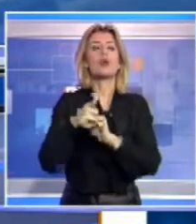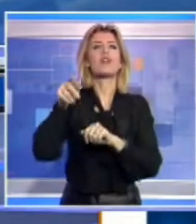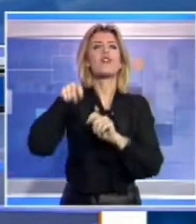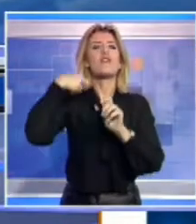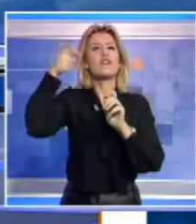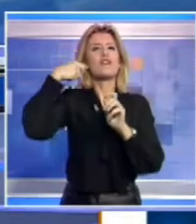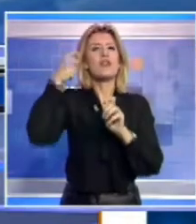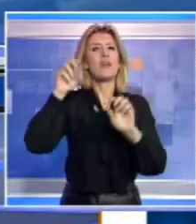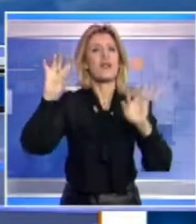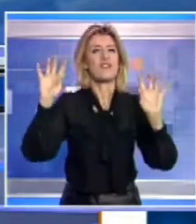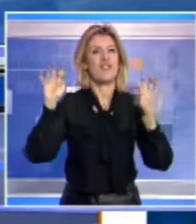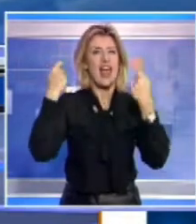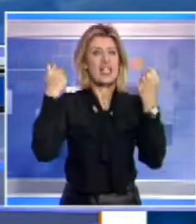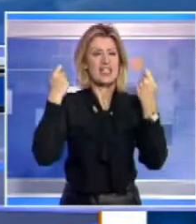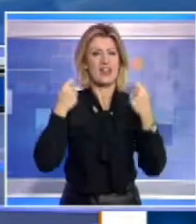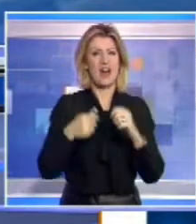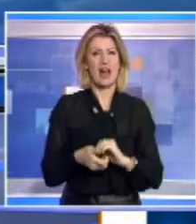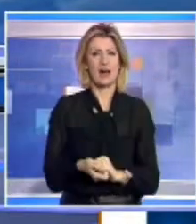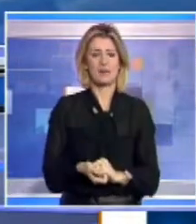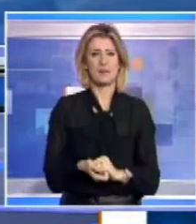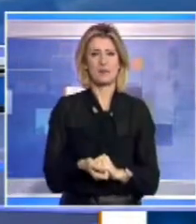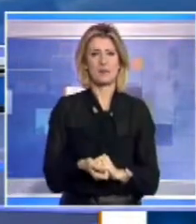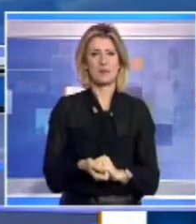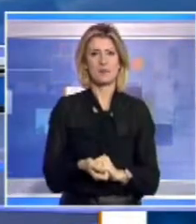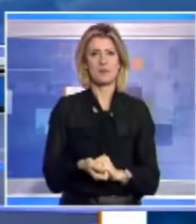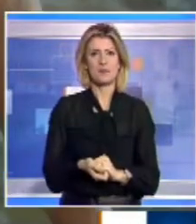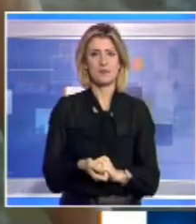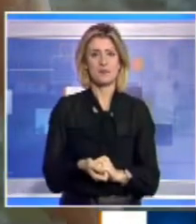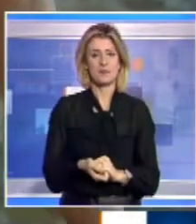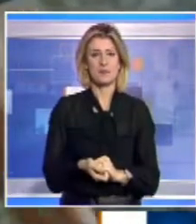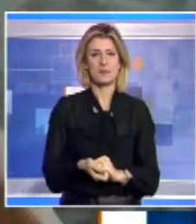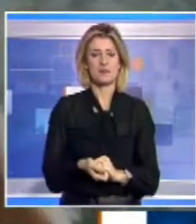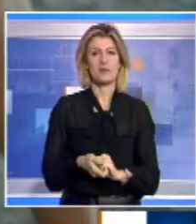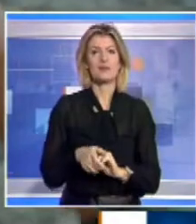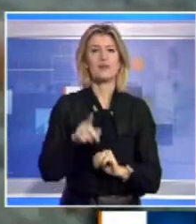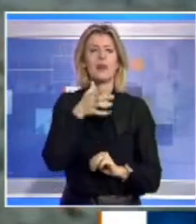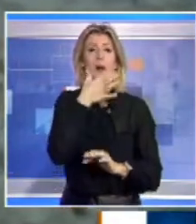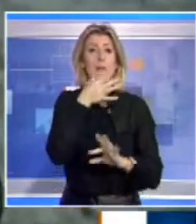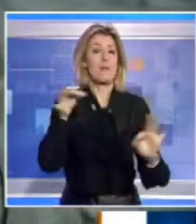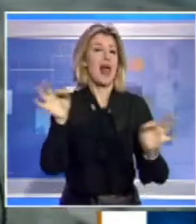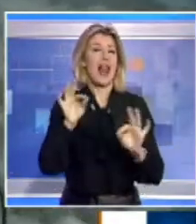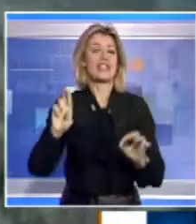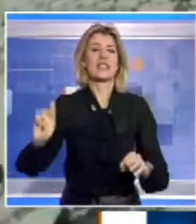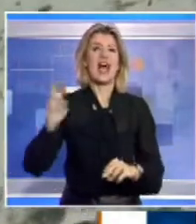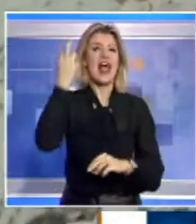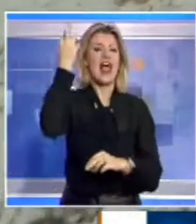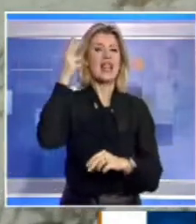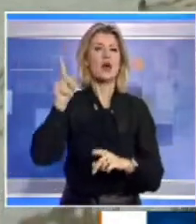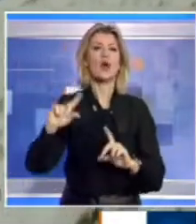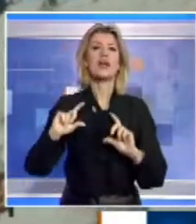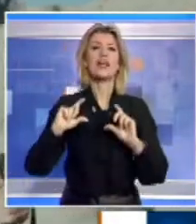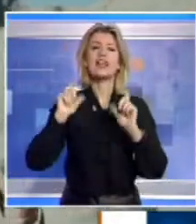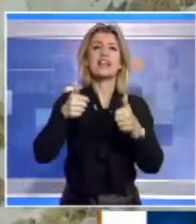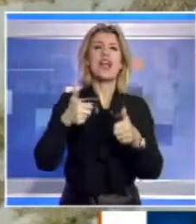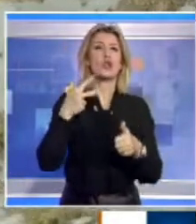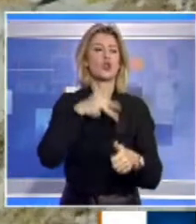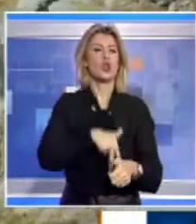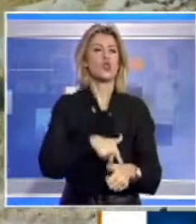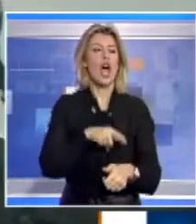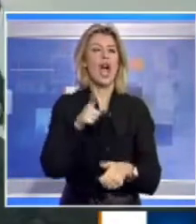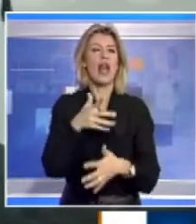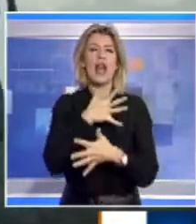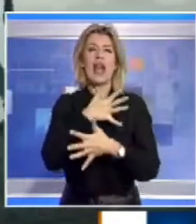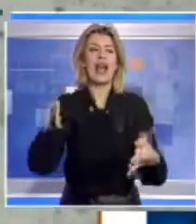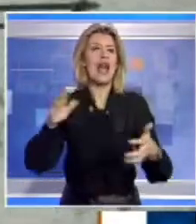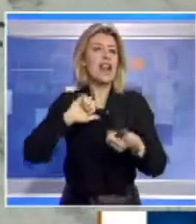Festival. Per noi c'era l'inviato Antonio Coronato. La bellezza dei record, il riscatto sociale, le grandi imprese note a tutti